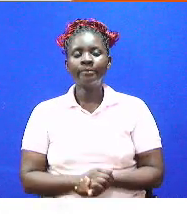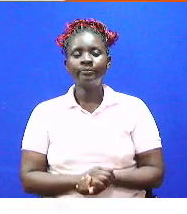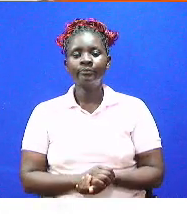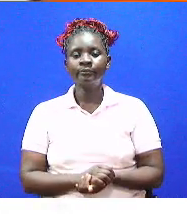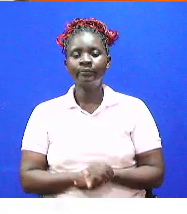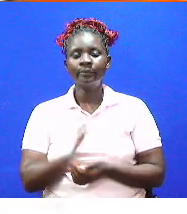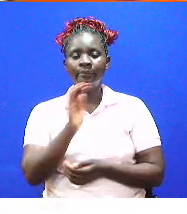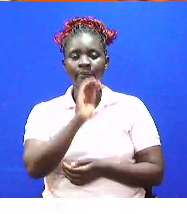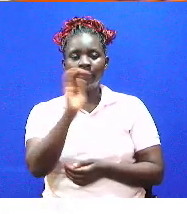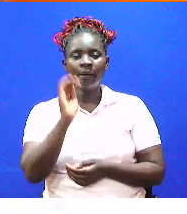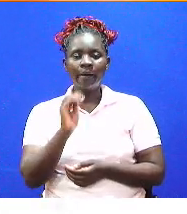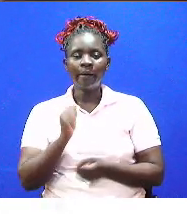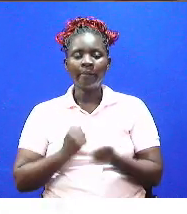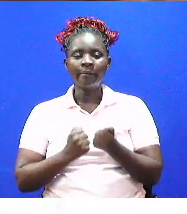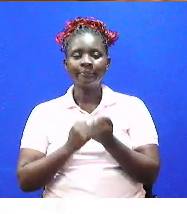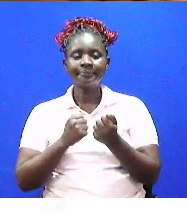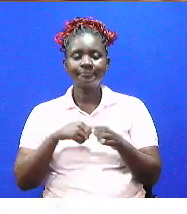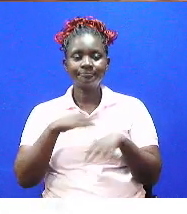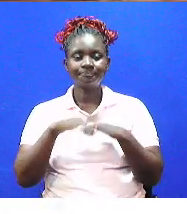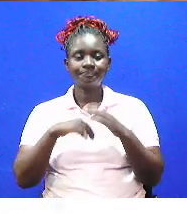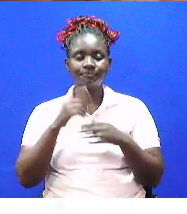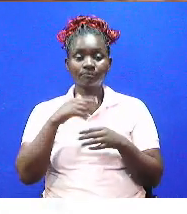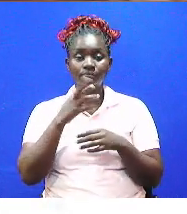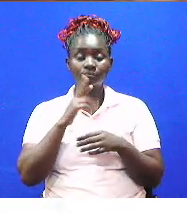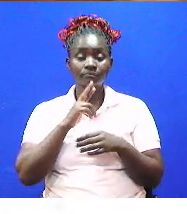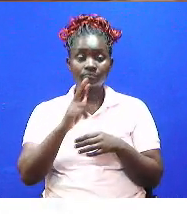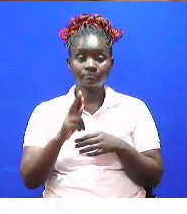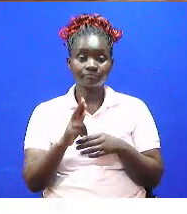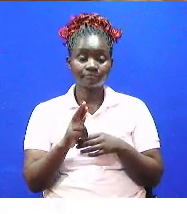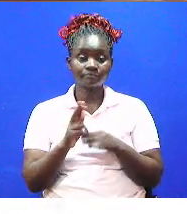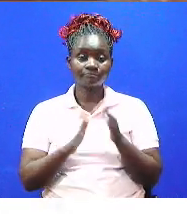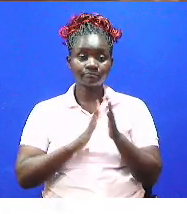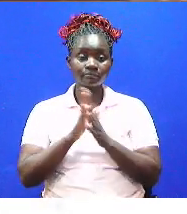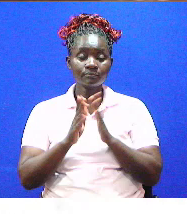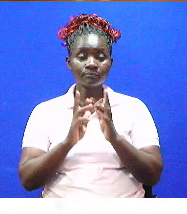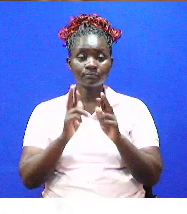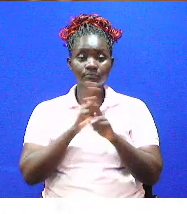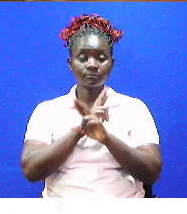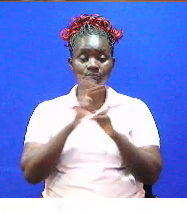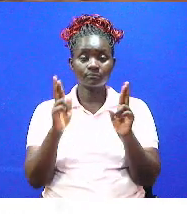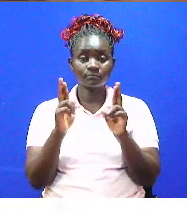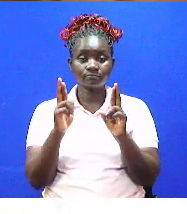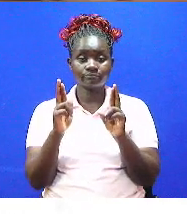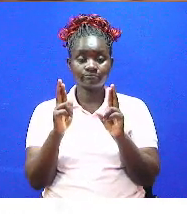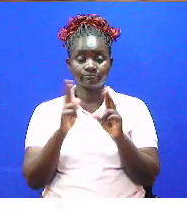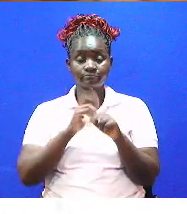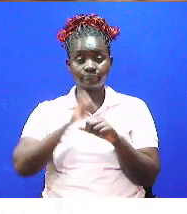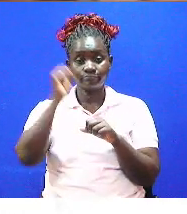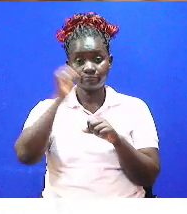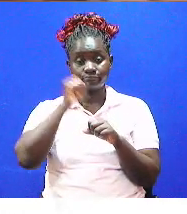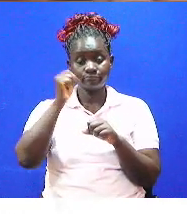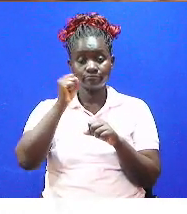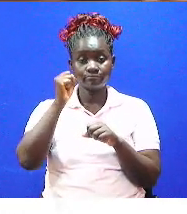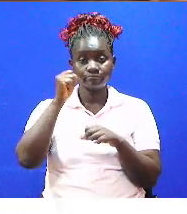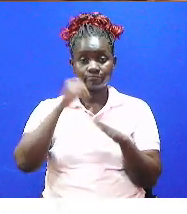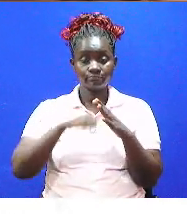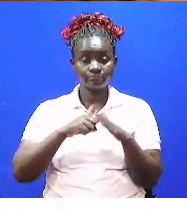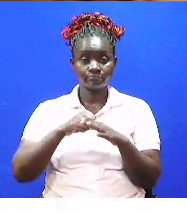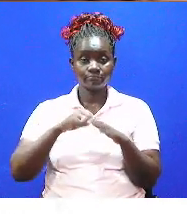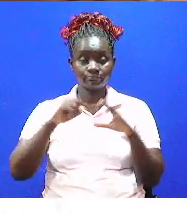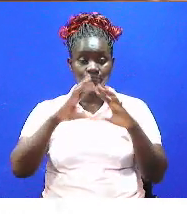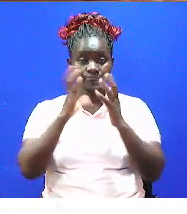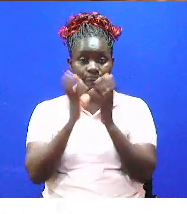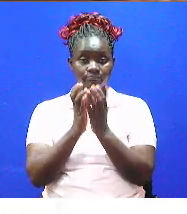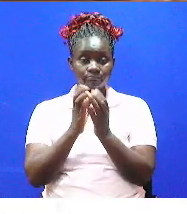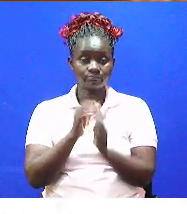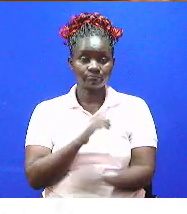ninaomba wafuasi wetu wote wale ambaye walikuwa tayari kufanya maandamano leo katika Kisii County.